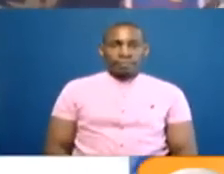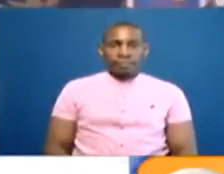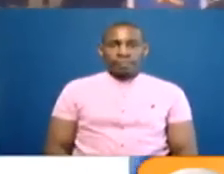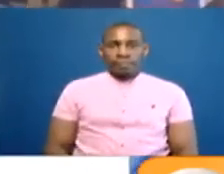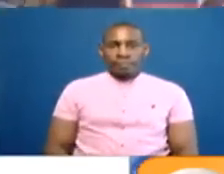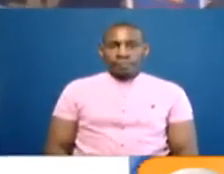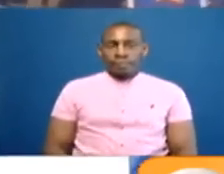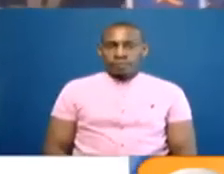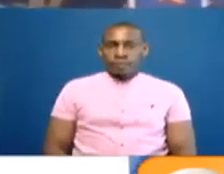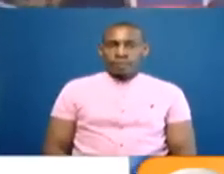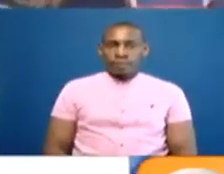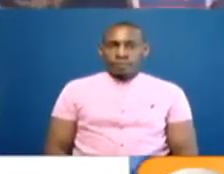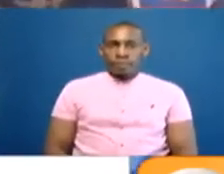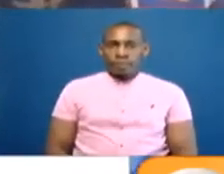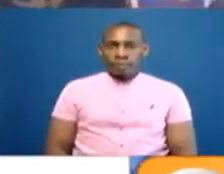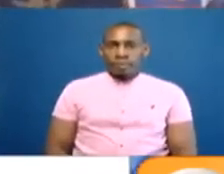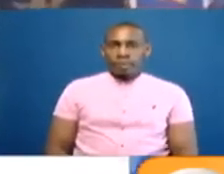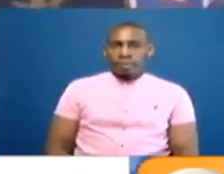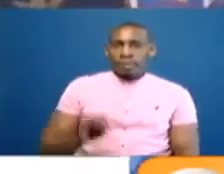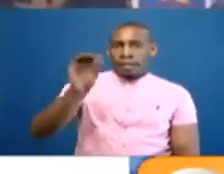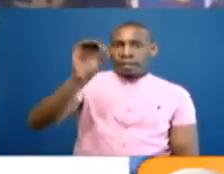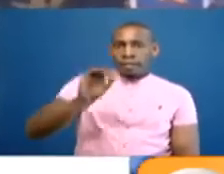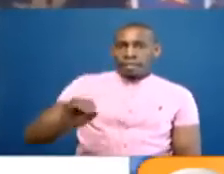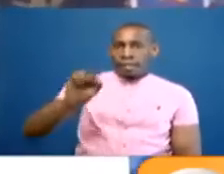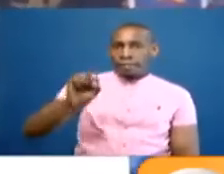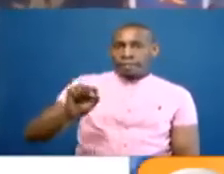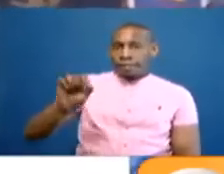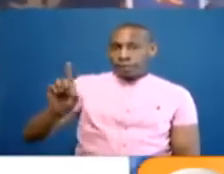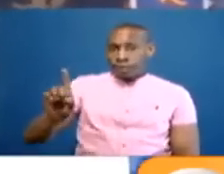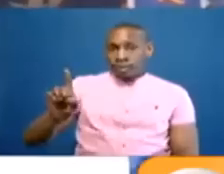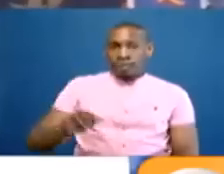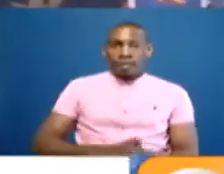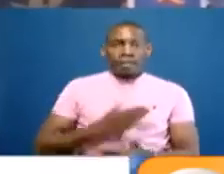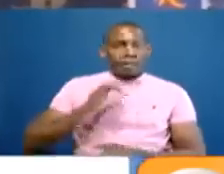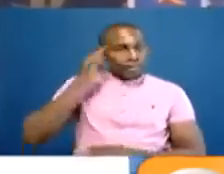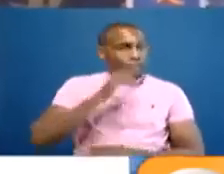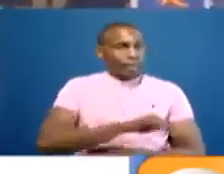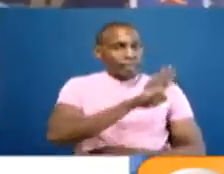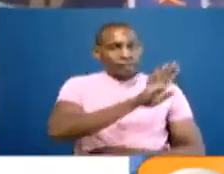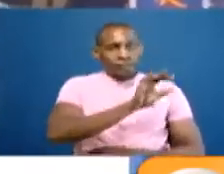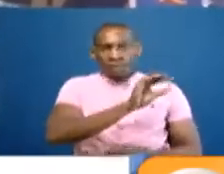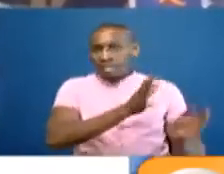mimi niko asilimia hamsini na moja na wale wako arobaini na kitu.